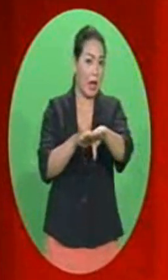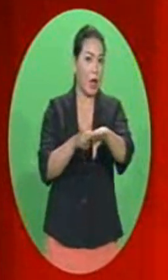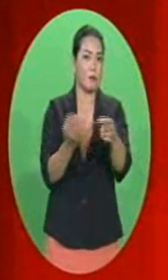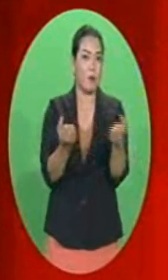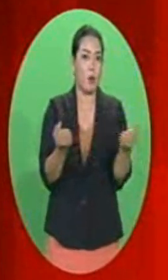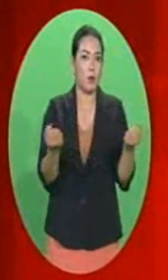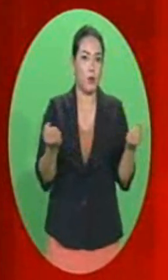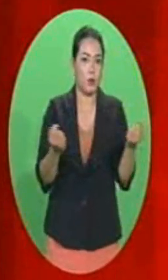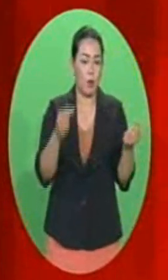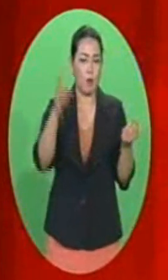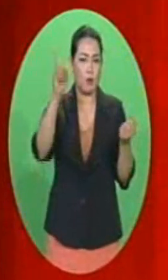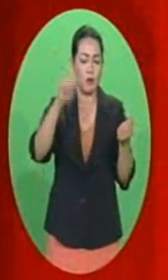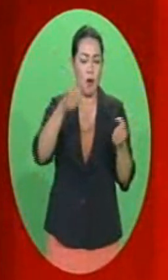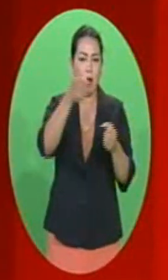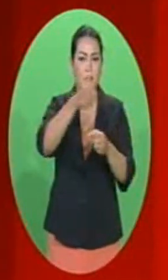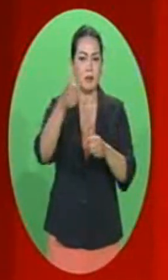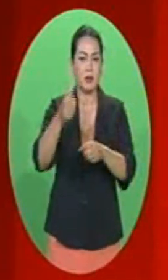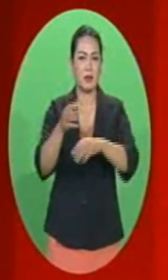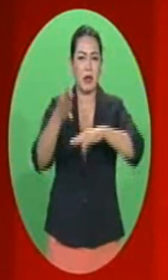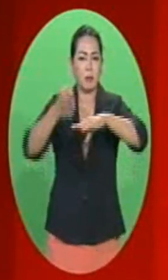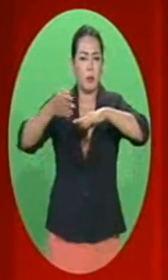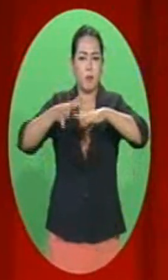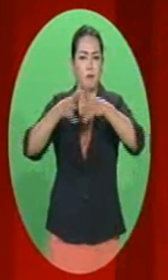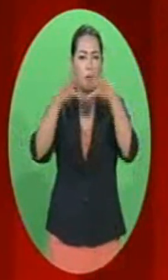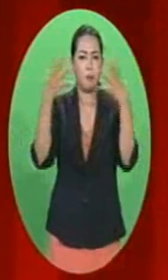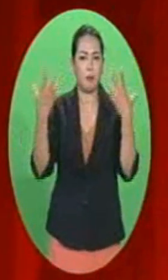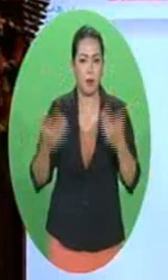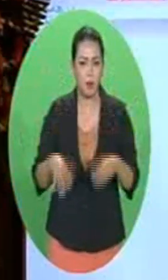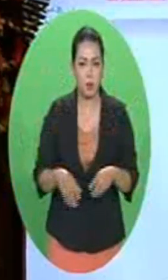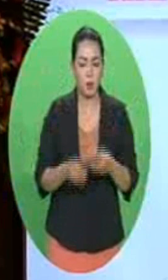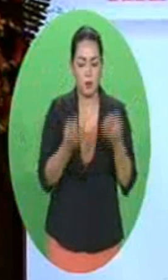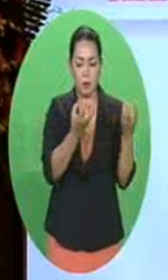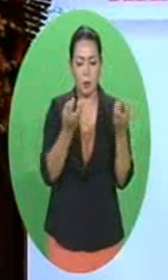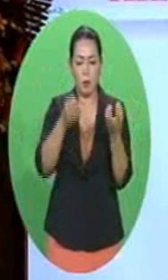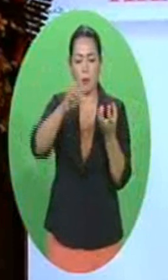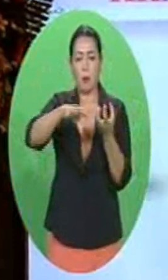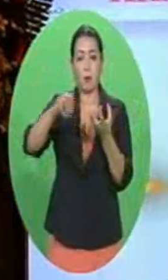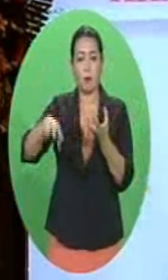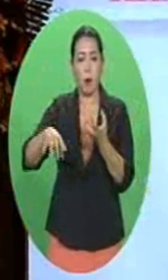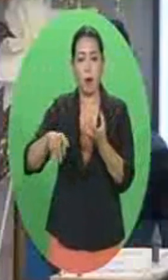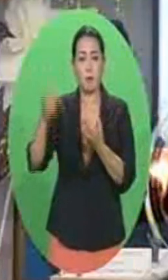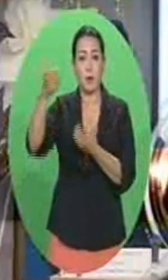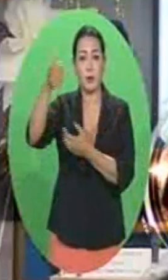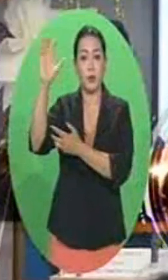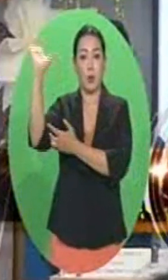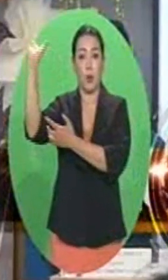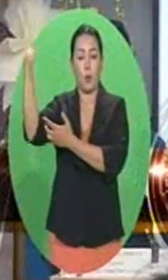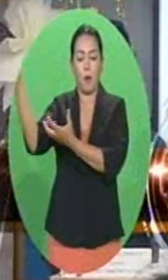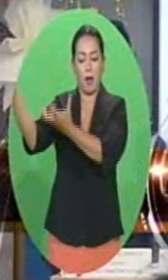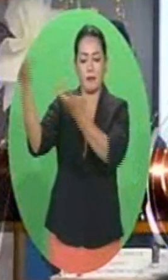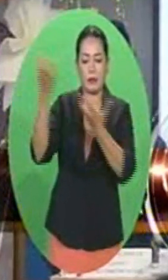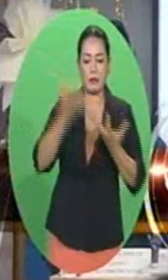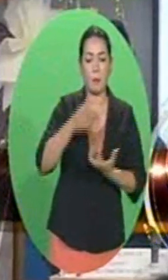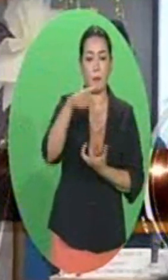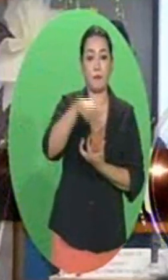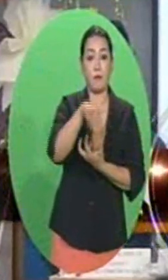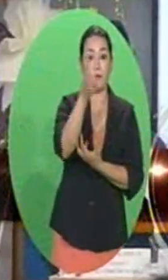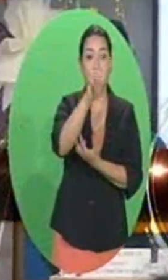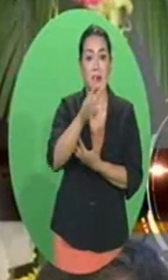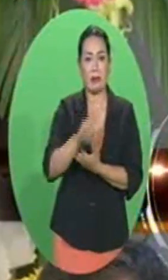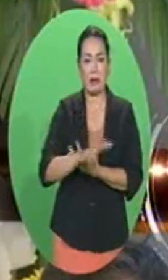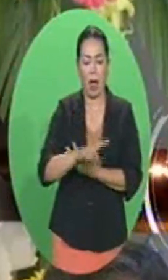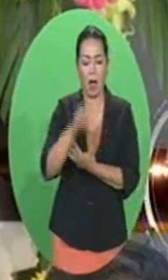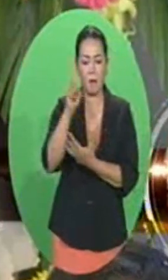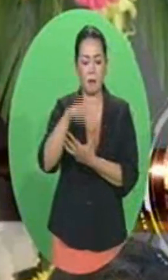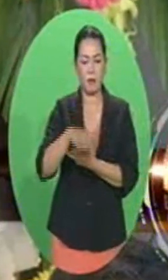Nhựa Việt Nam vừa tổ chức họp báo thông tin về vụ việc này. Hiệp hội Nhựa Việt Nam cho rằng việc có gần 5.000 container phế liệu